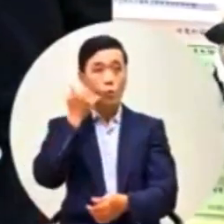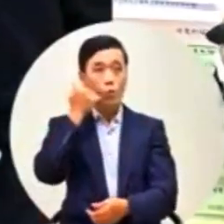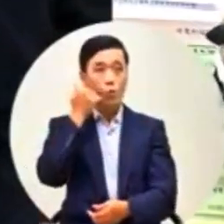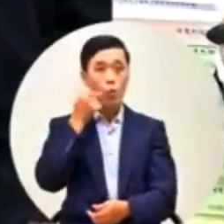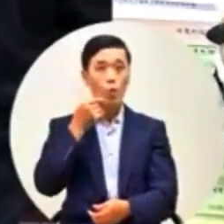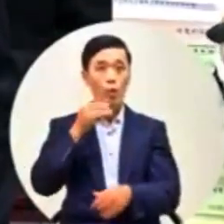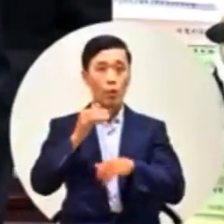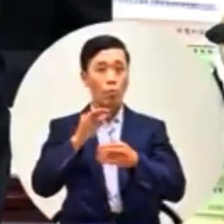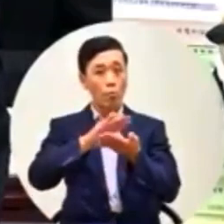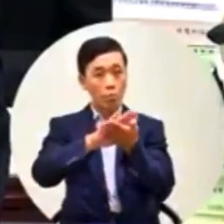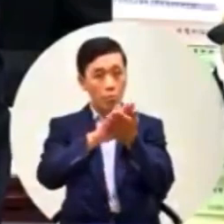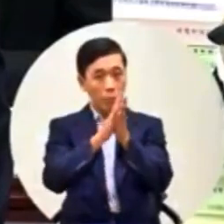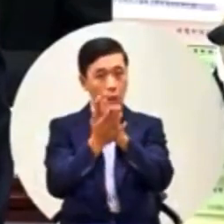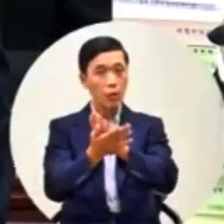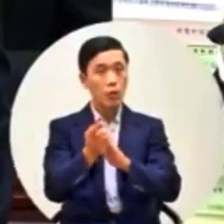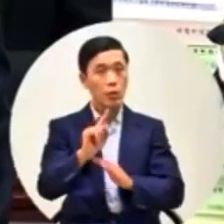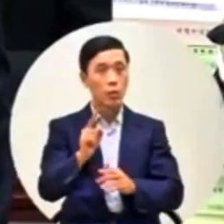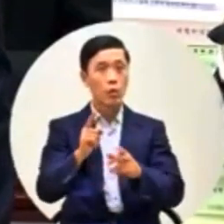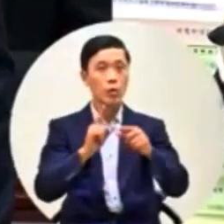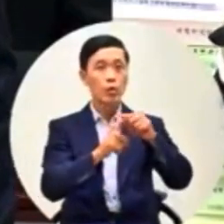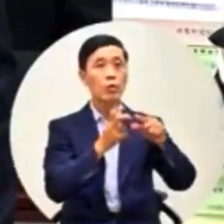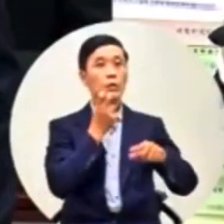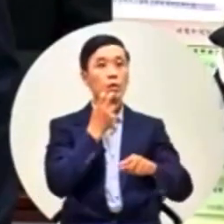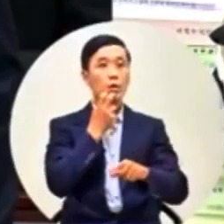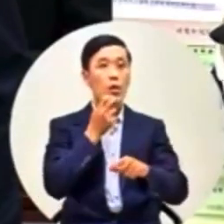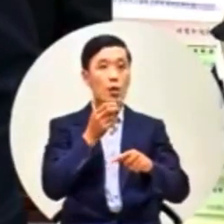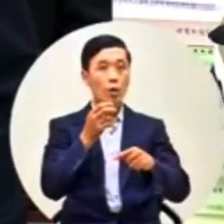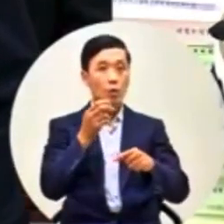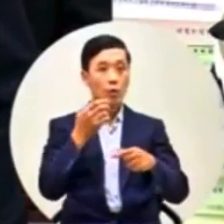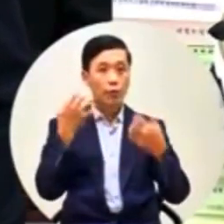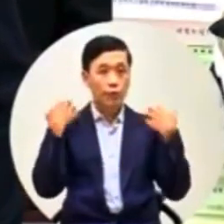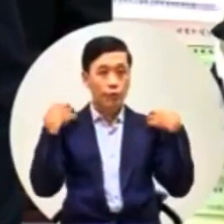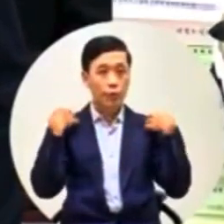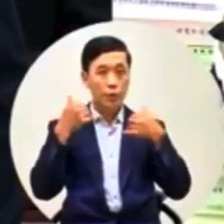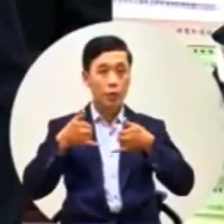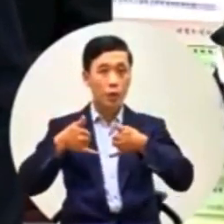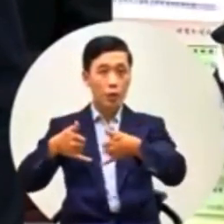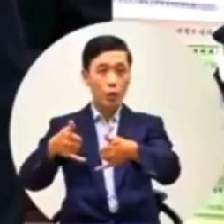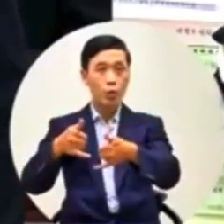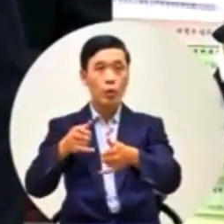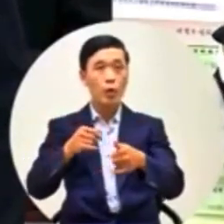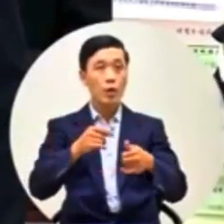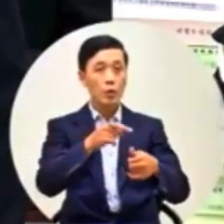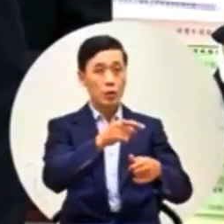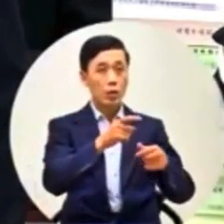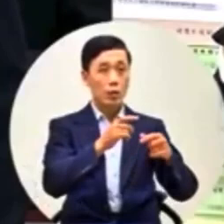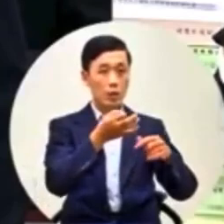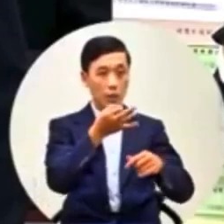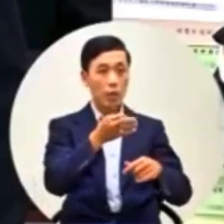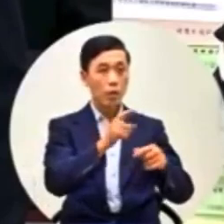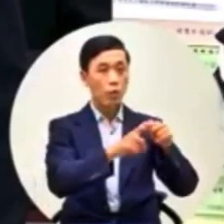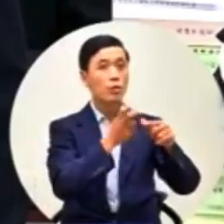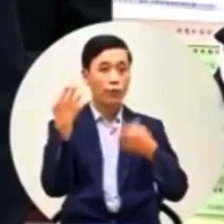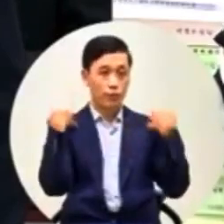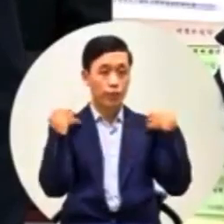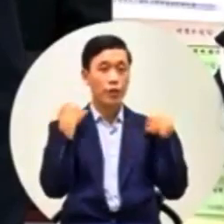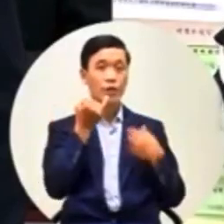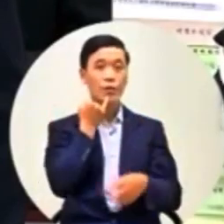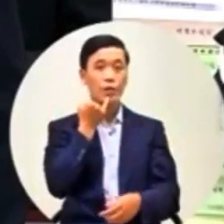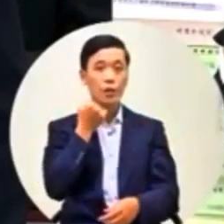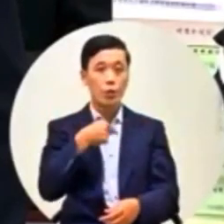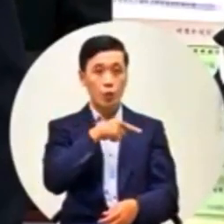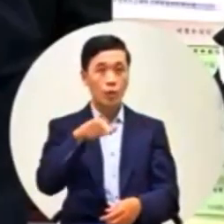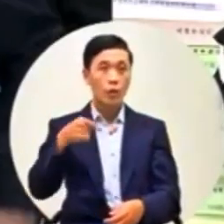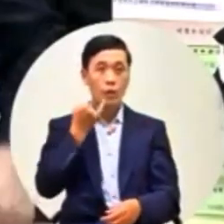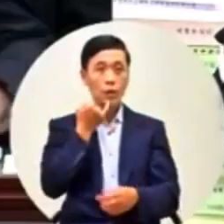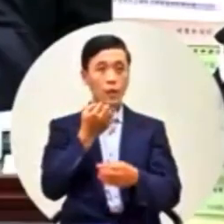变成这个中央管辖的这个道路，经费就可以由中央来负责，就可以减